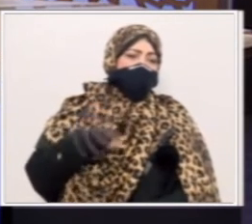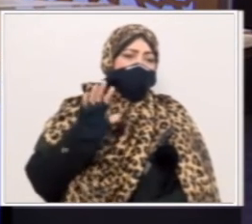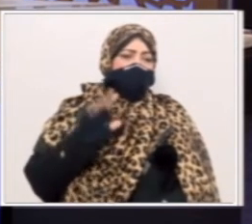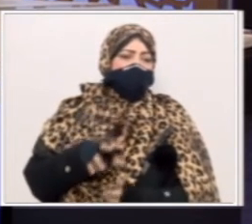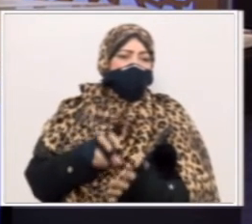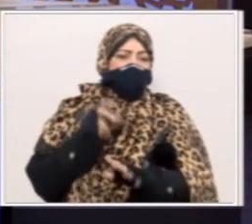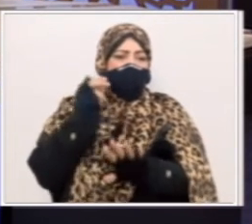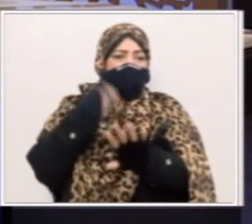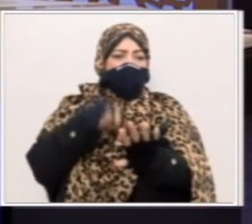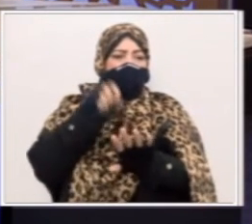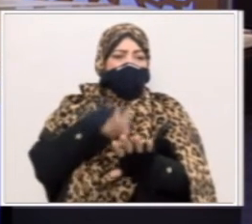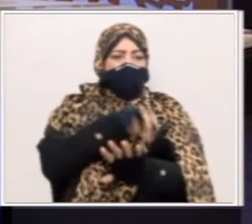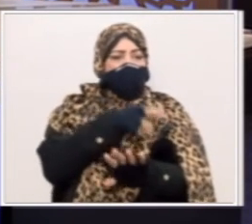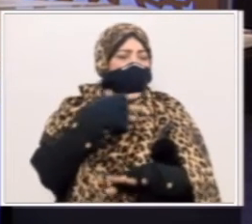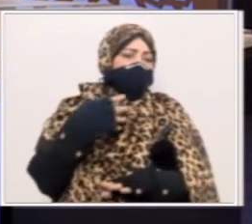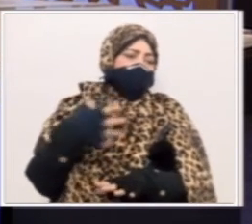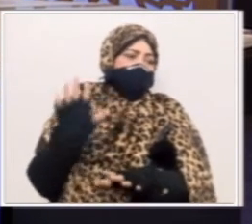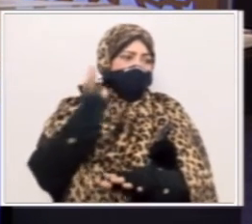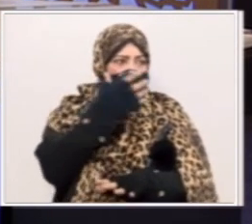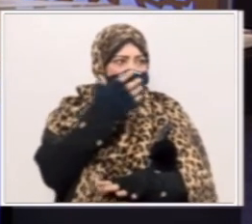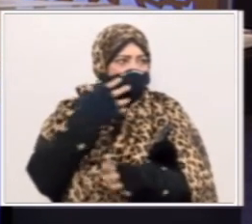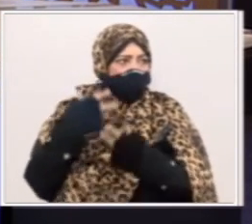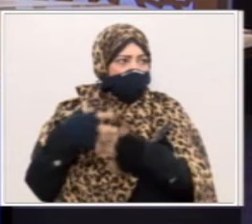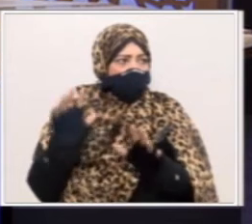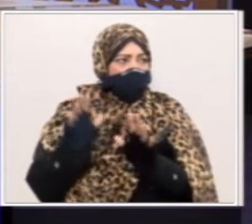صحيح ولا يلزمه شيء.